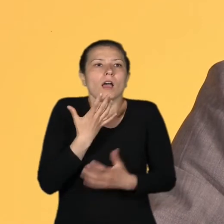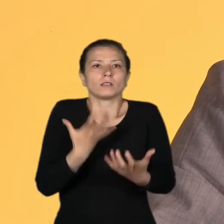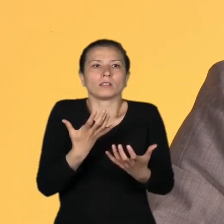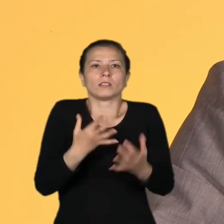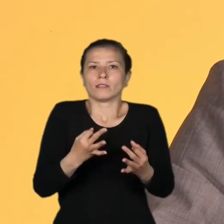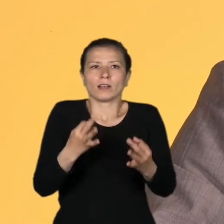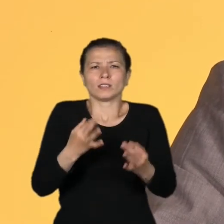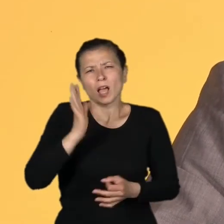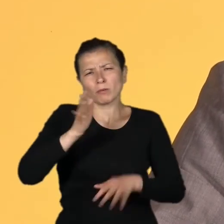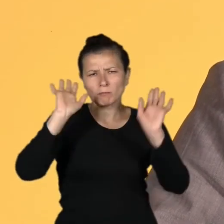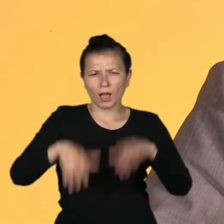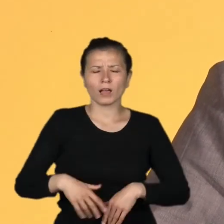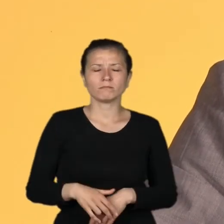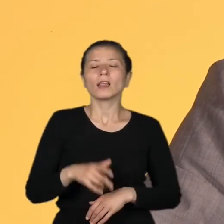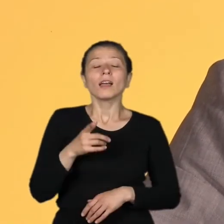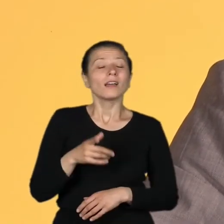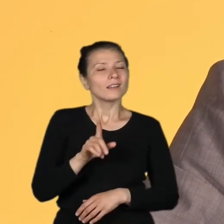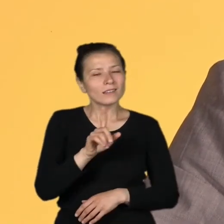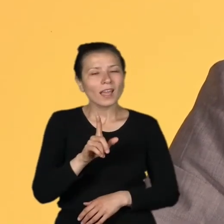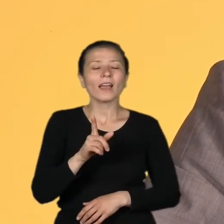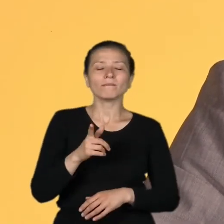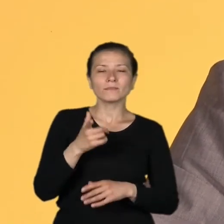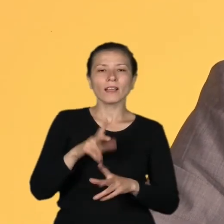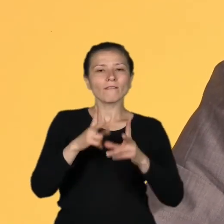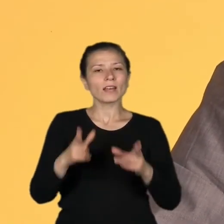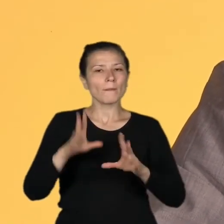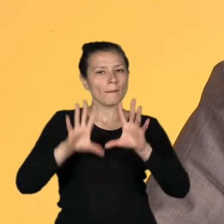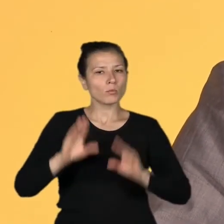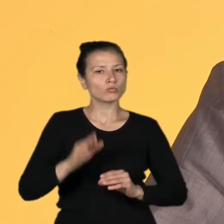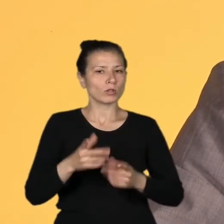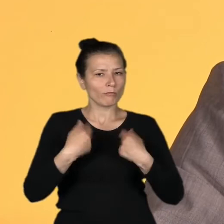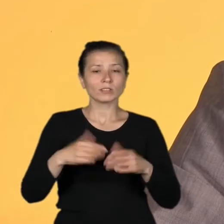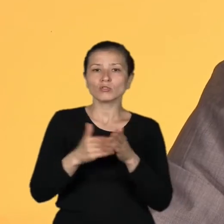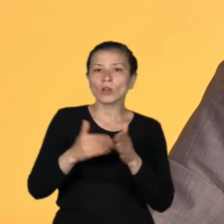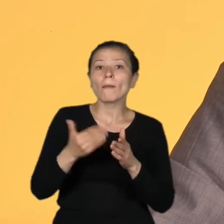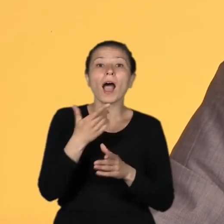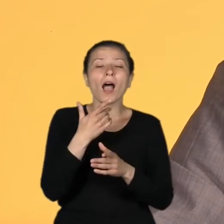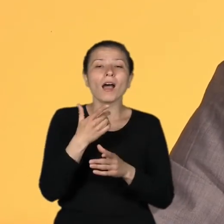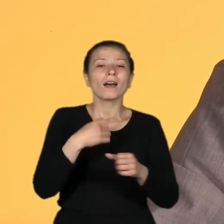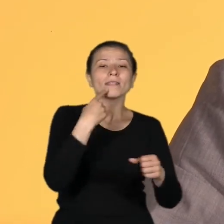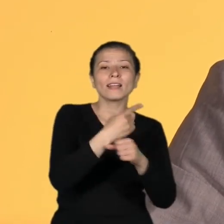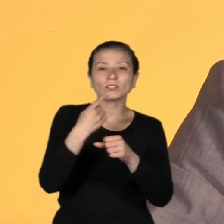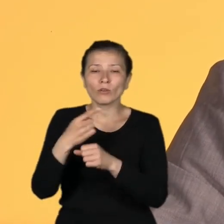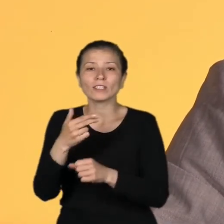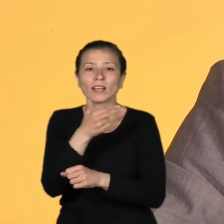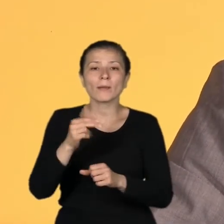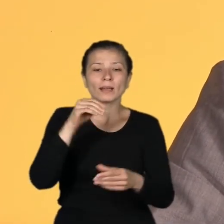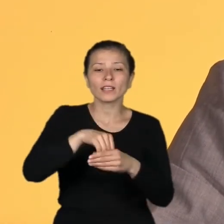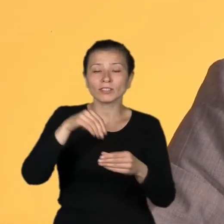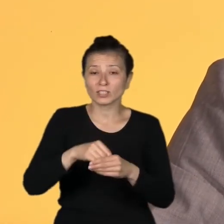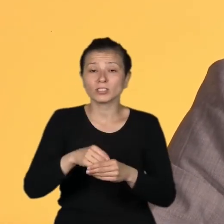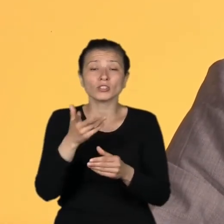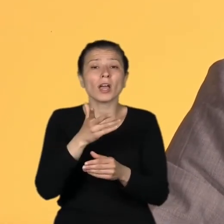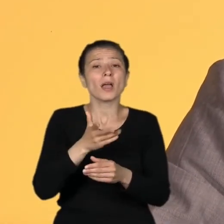perspektywie współtworzyć miasto i powinni też brać ci mieszkańcy odpowiedzialność za ten fragment czy